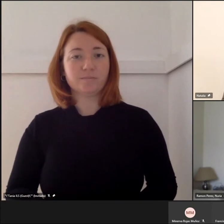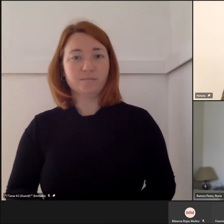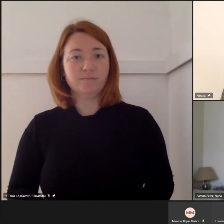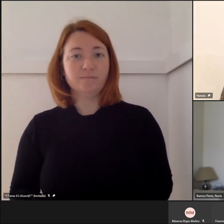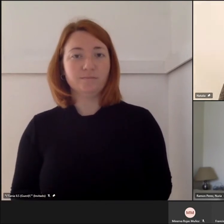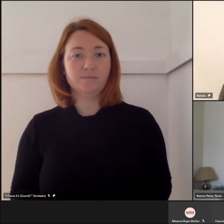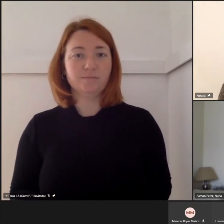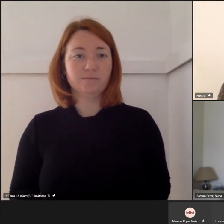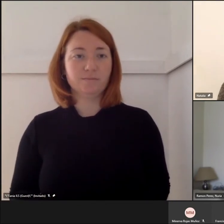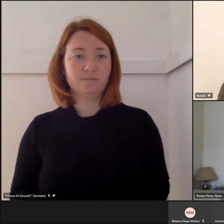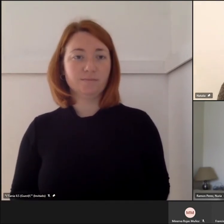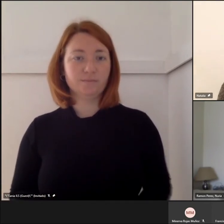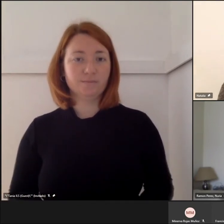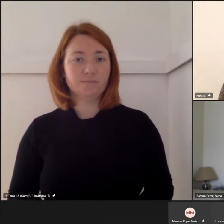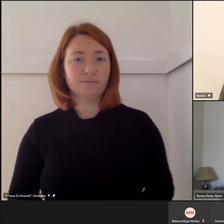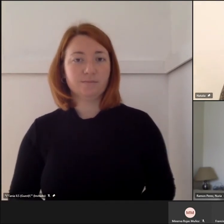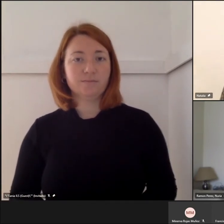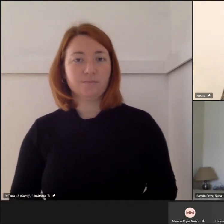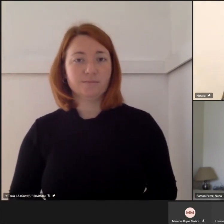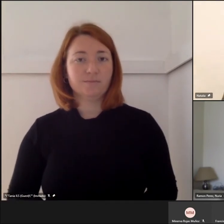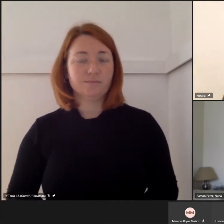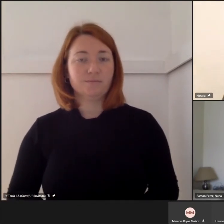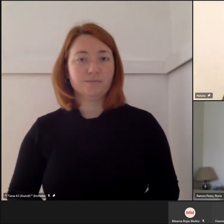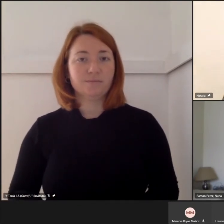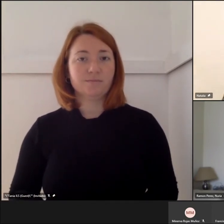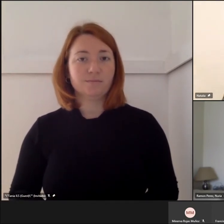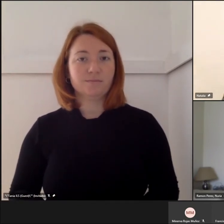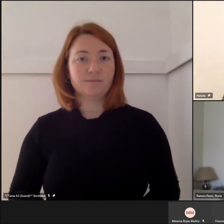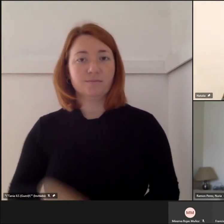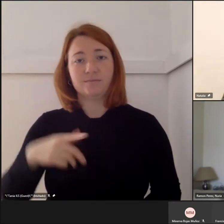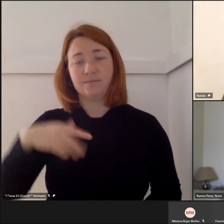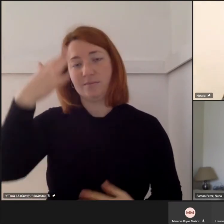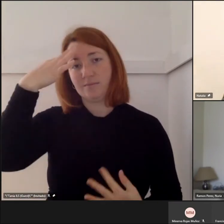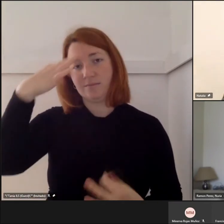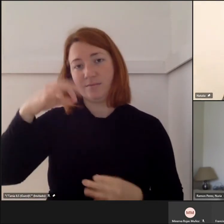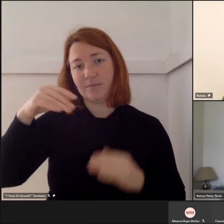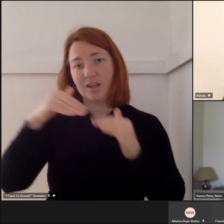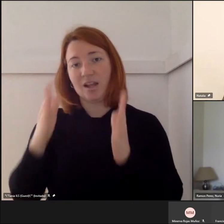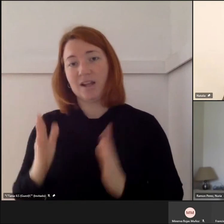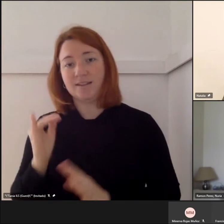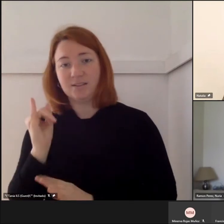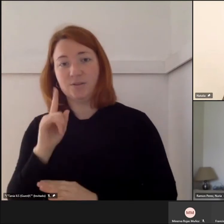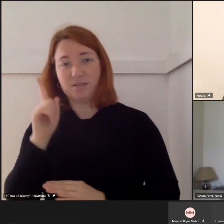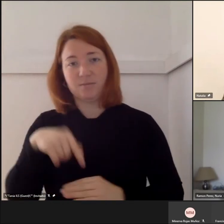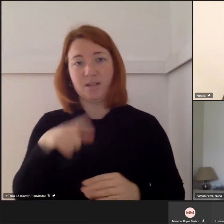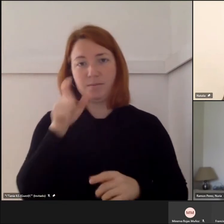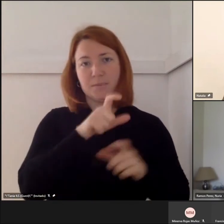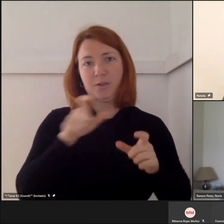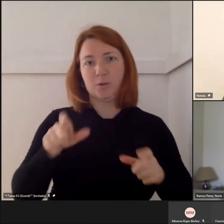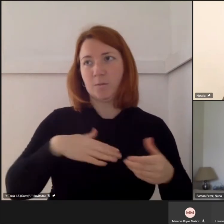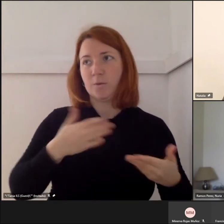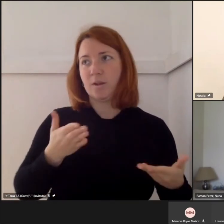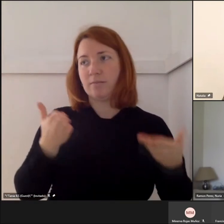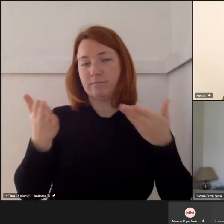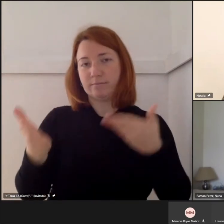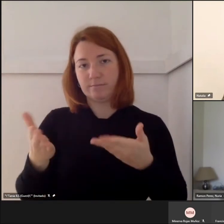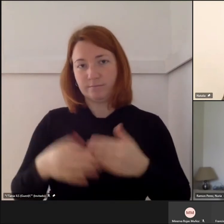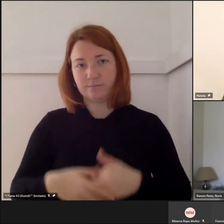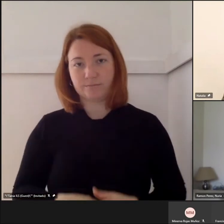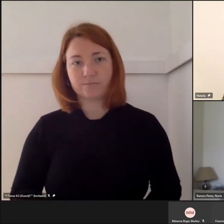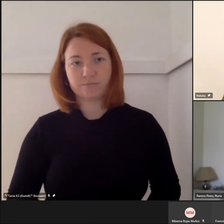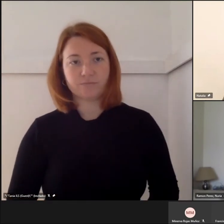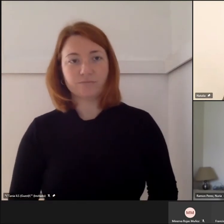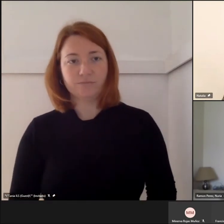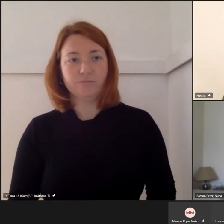missatge, no? D'interpel·lar també a les institucions, però lògicament també a les persones que individualment podem contribuir a aquest recolzament de les